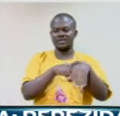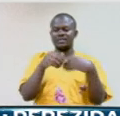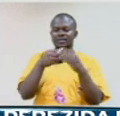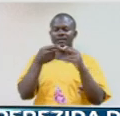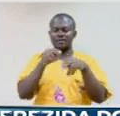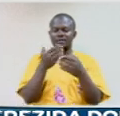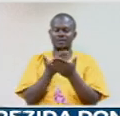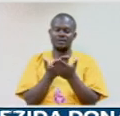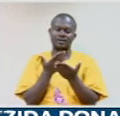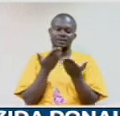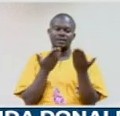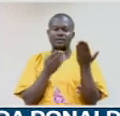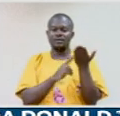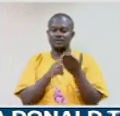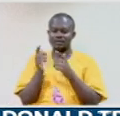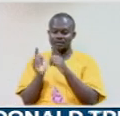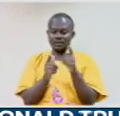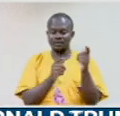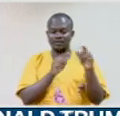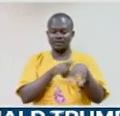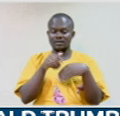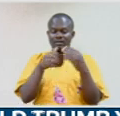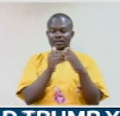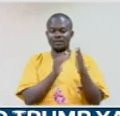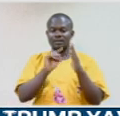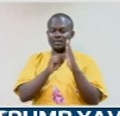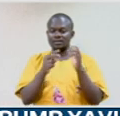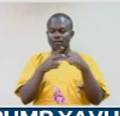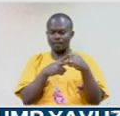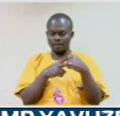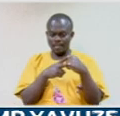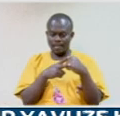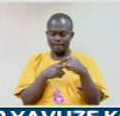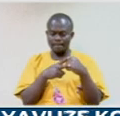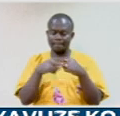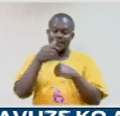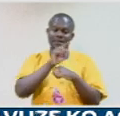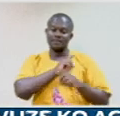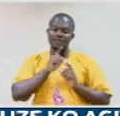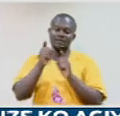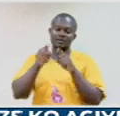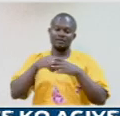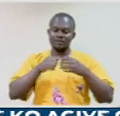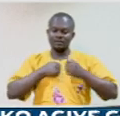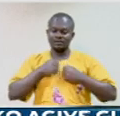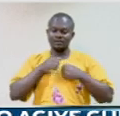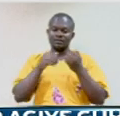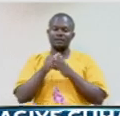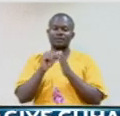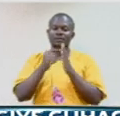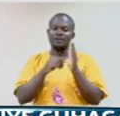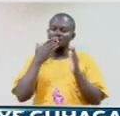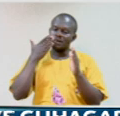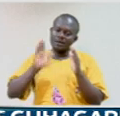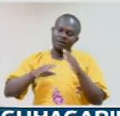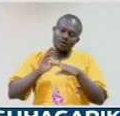ibibazo bisaba gukoresha intwaro intwaro zifashishwa igihe biteganywa n'ingingo ya karindwi izo ngabo rero zigeze mu Rwanda ibintu byakomeje kuba bibi